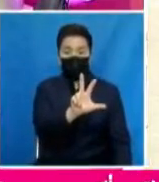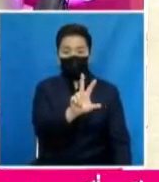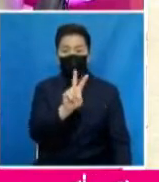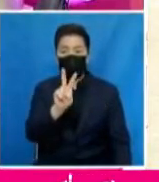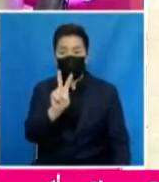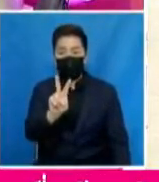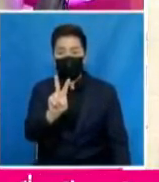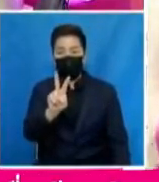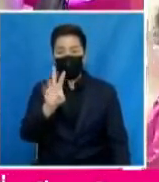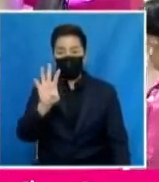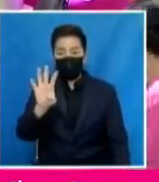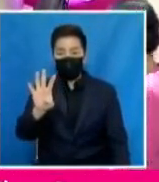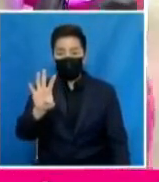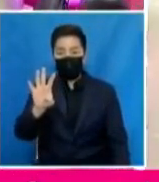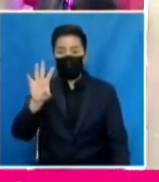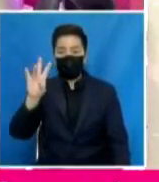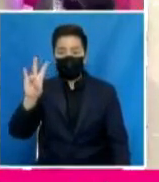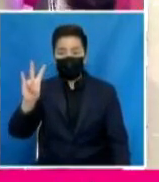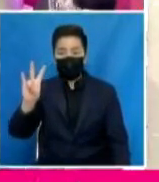3247